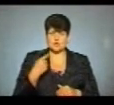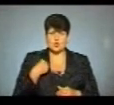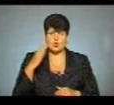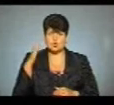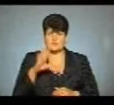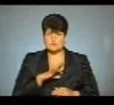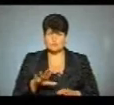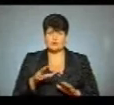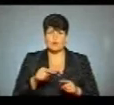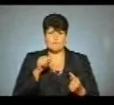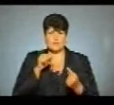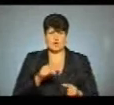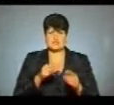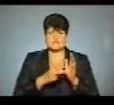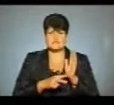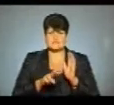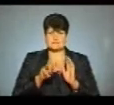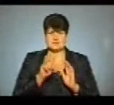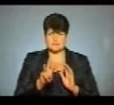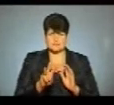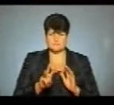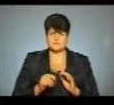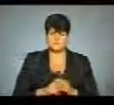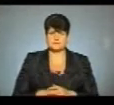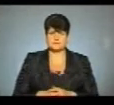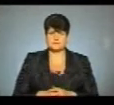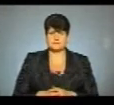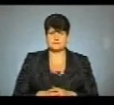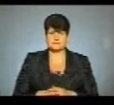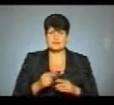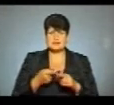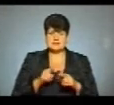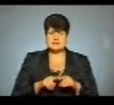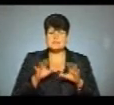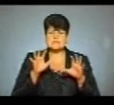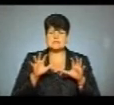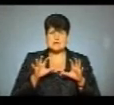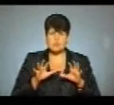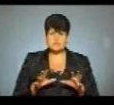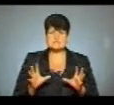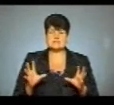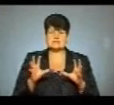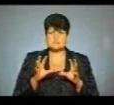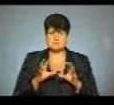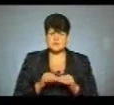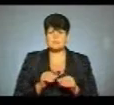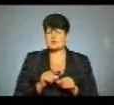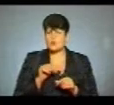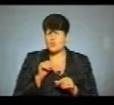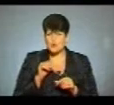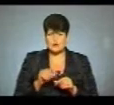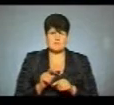проти 73. Серед останніх – Роман Лозинський з «Голосу». Це закон, це збірник, в який війшли окремі норми регламенту, окремі